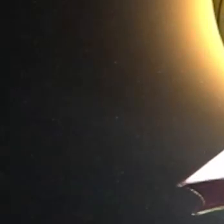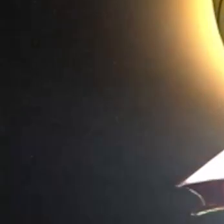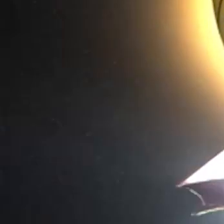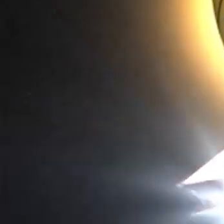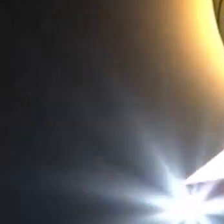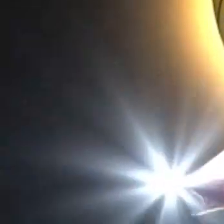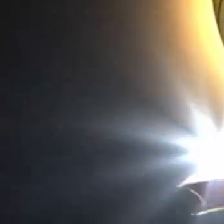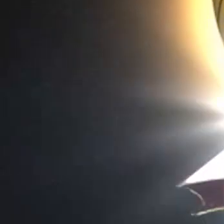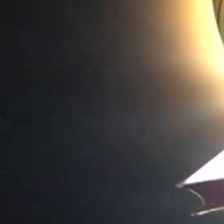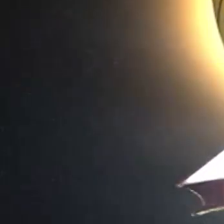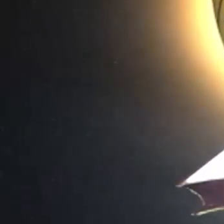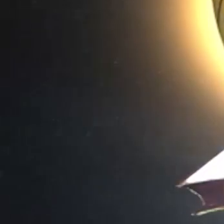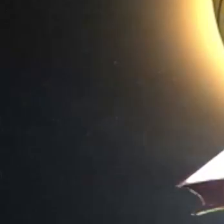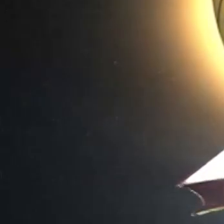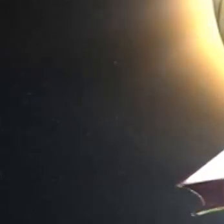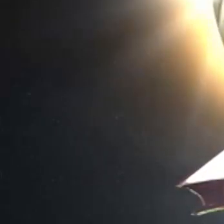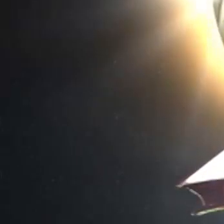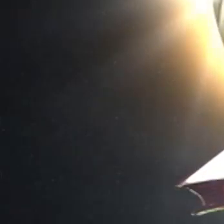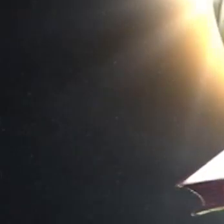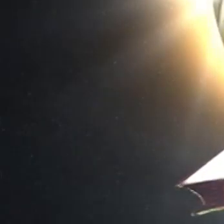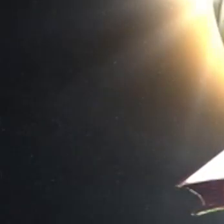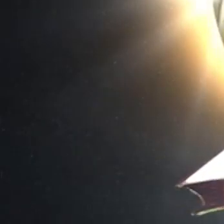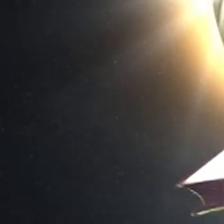ስጋ ኮነ